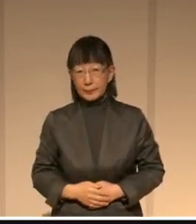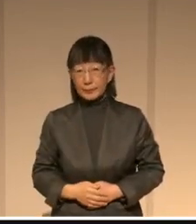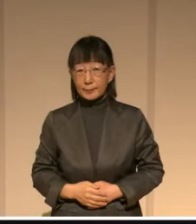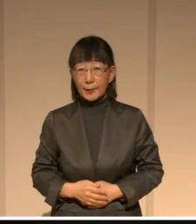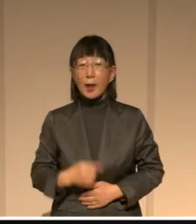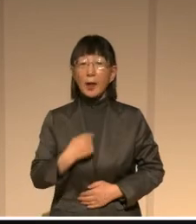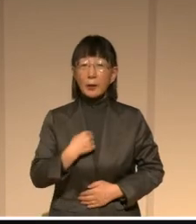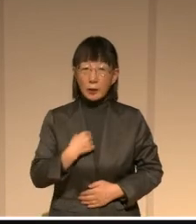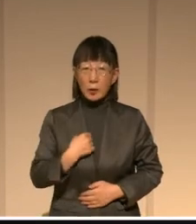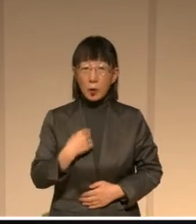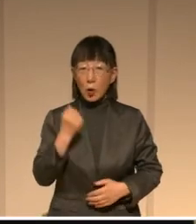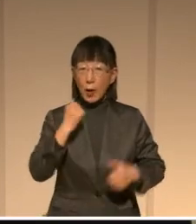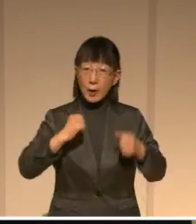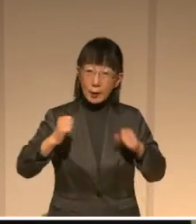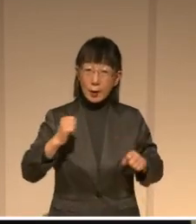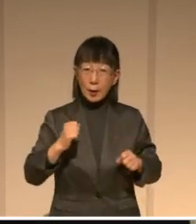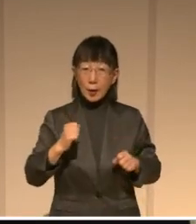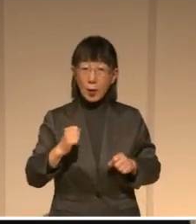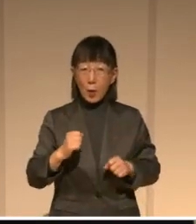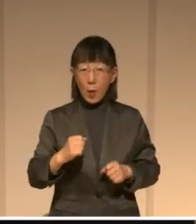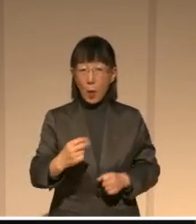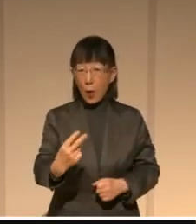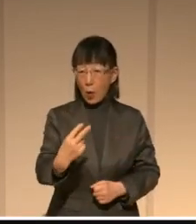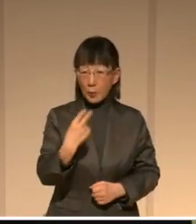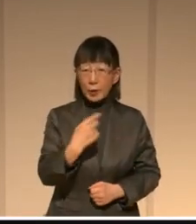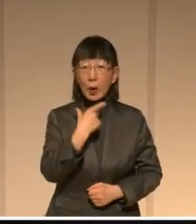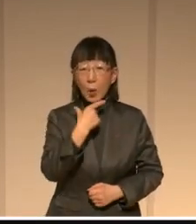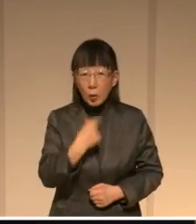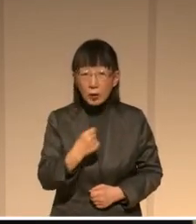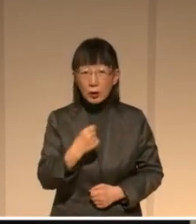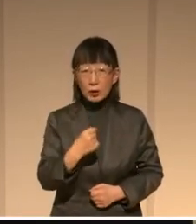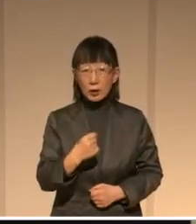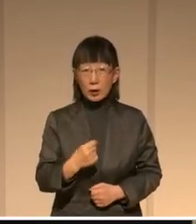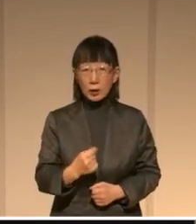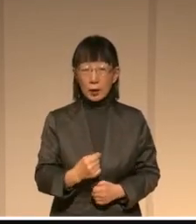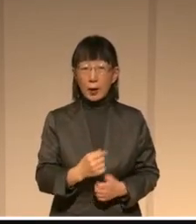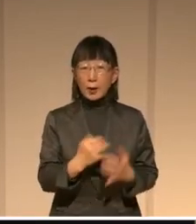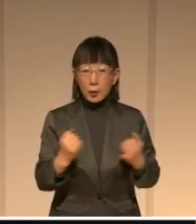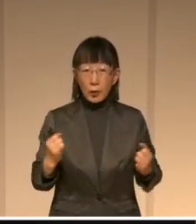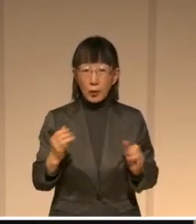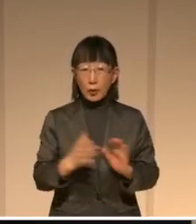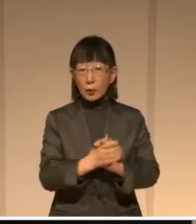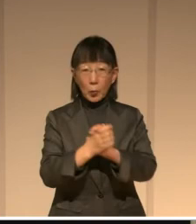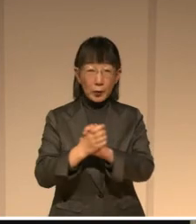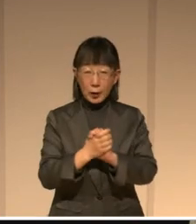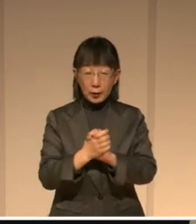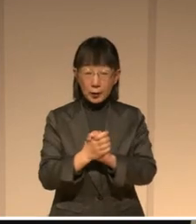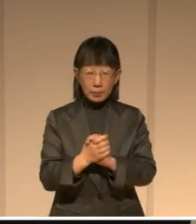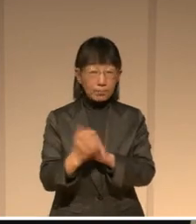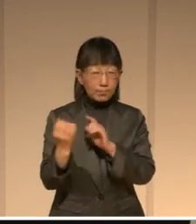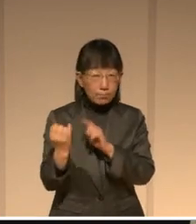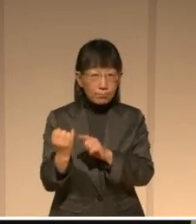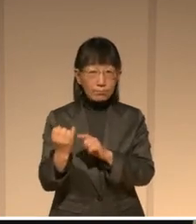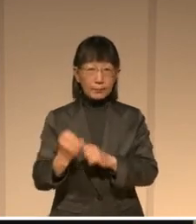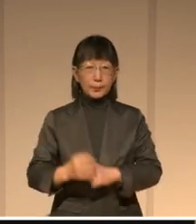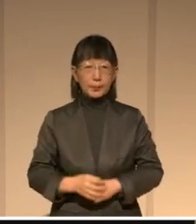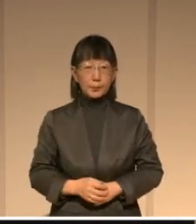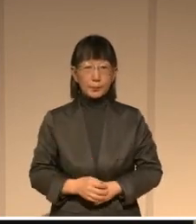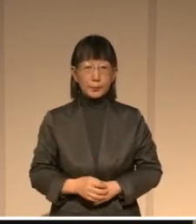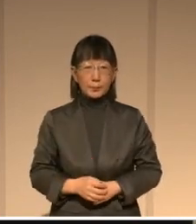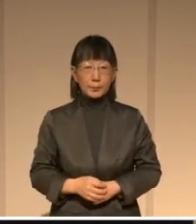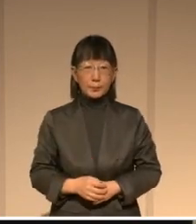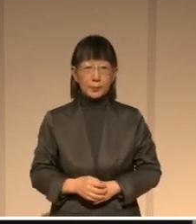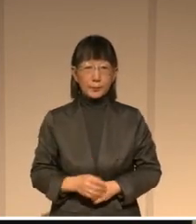演技を見てもらいたい人がいて友達なんですけどすごく菓子ガス